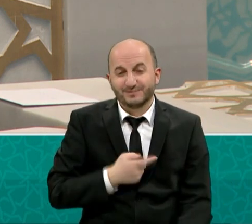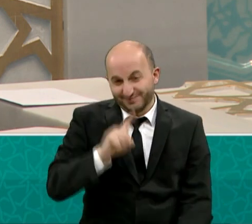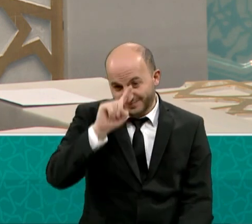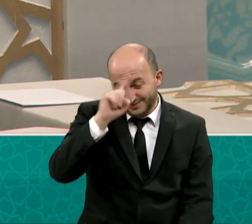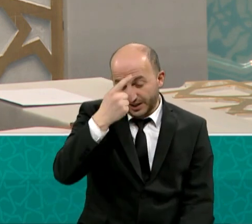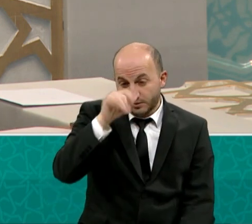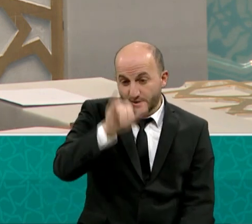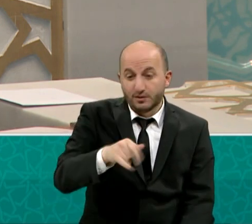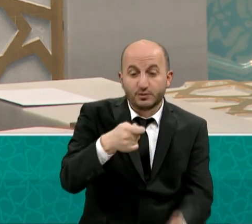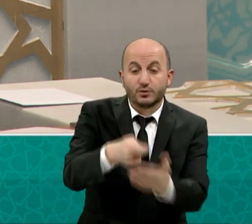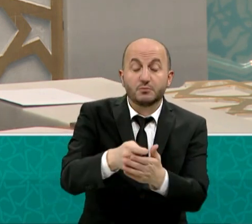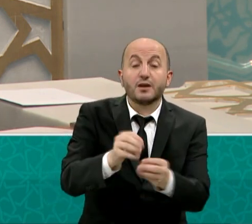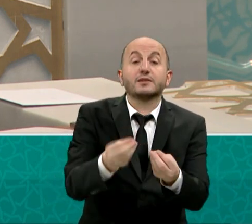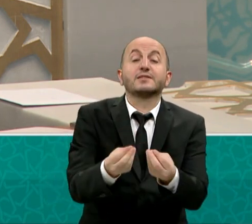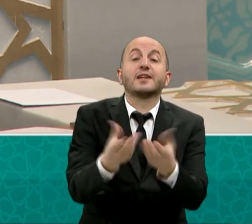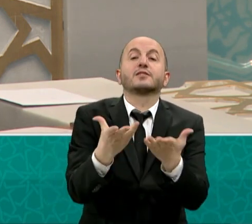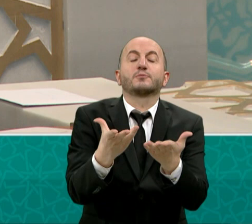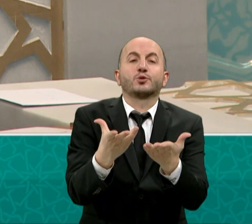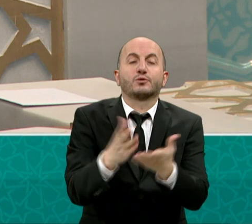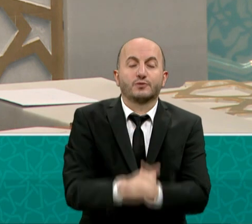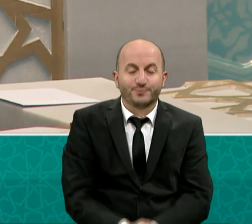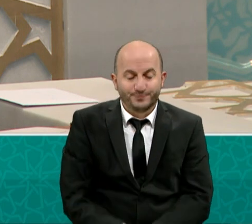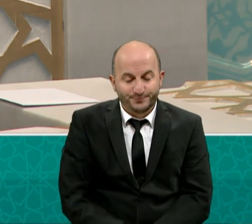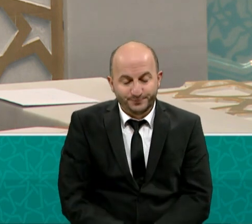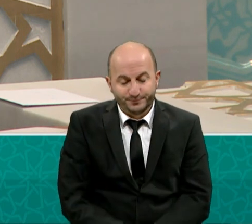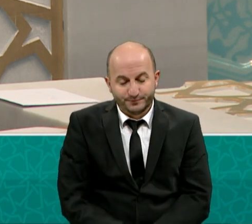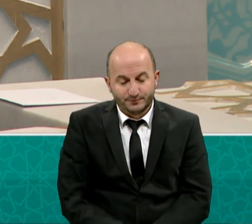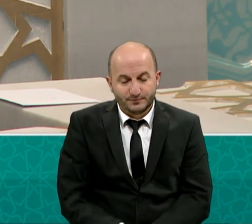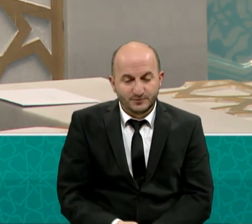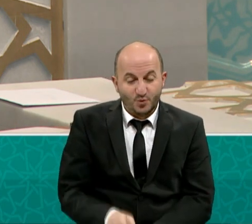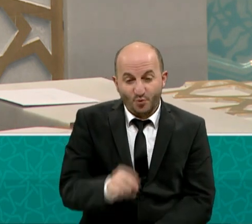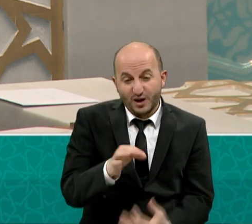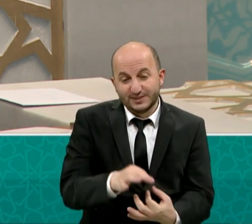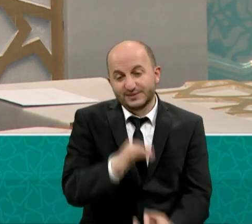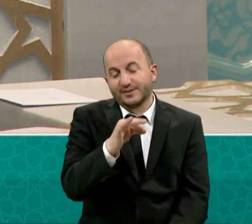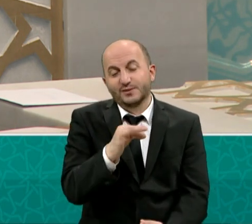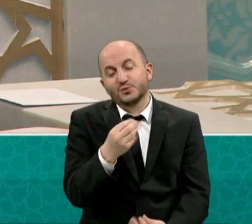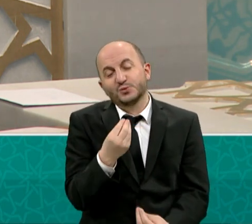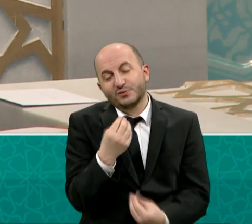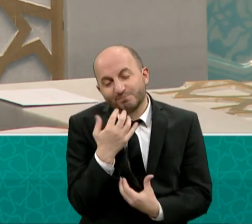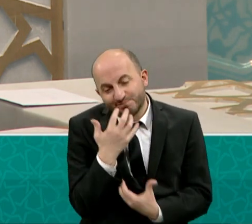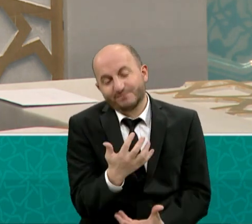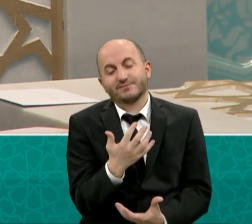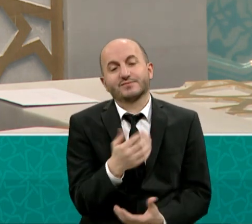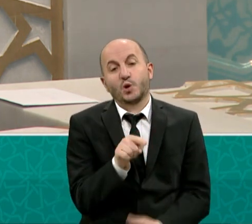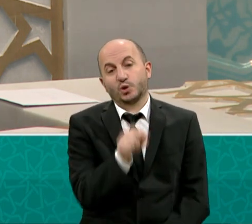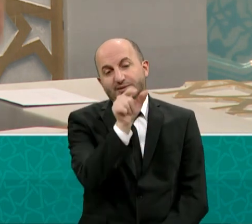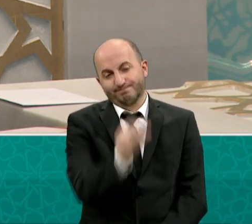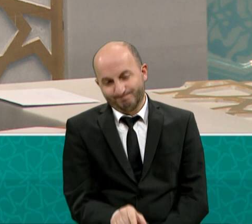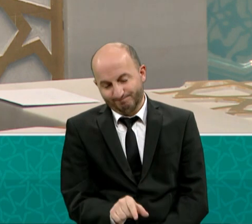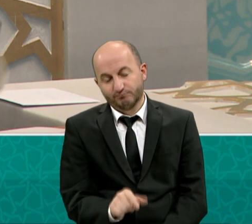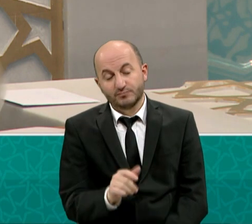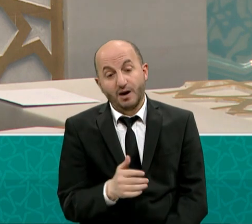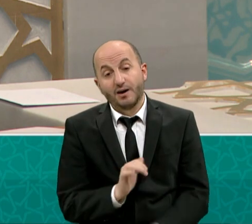hakkını ödemek yetmiyor. Bir de ona da insanca davran. Yani o da insandır, şahsiyeti